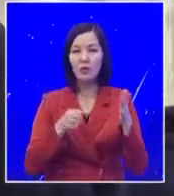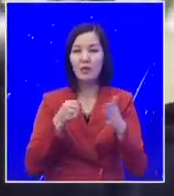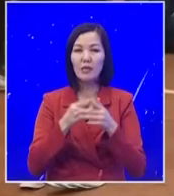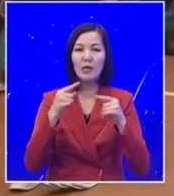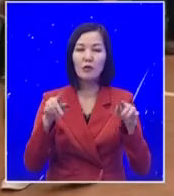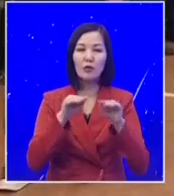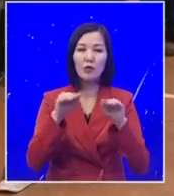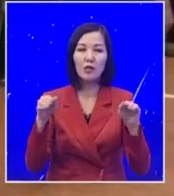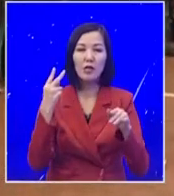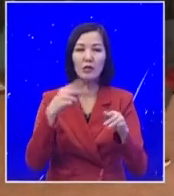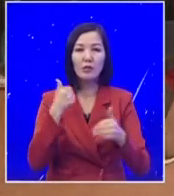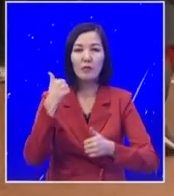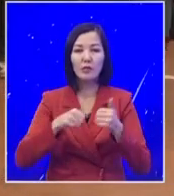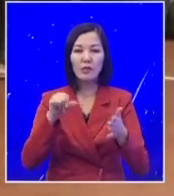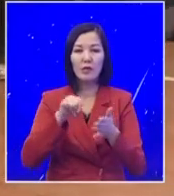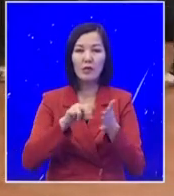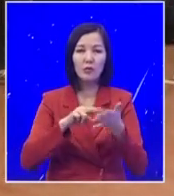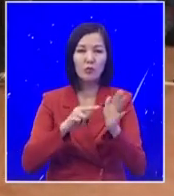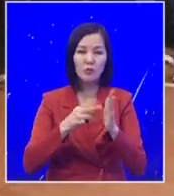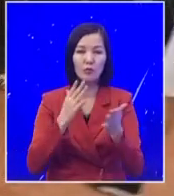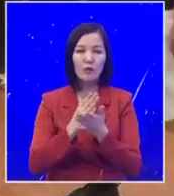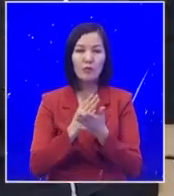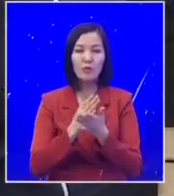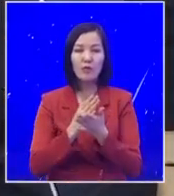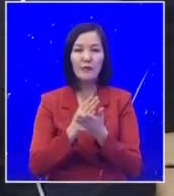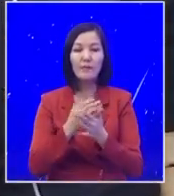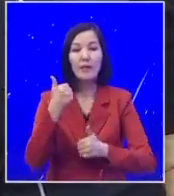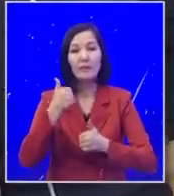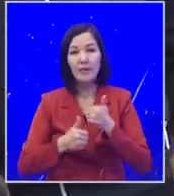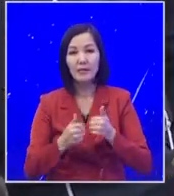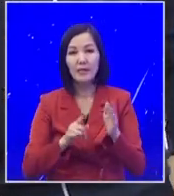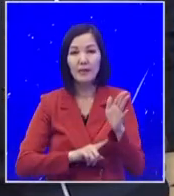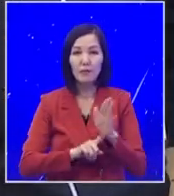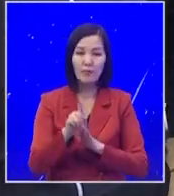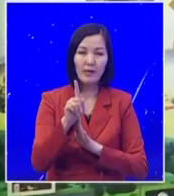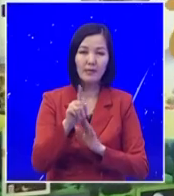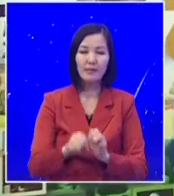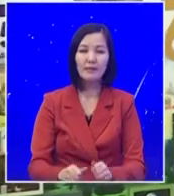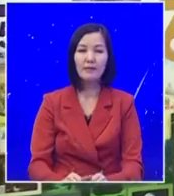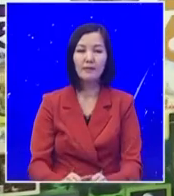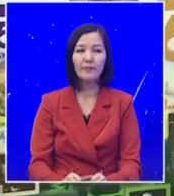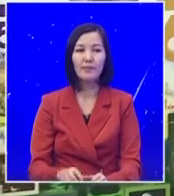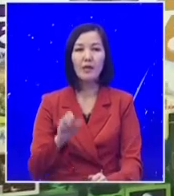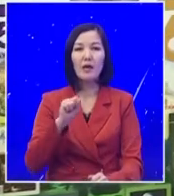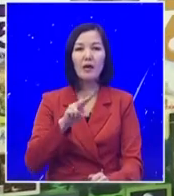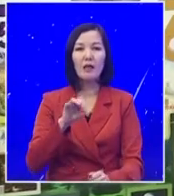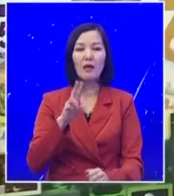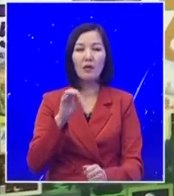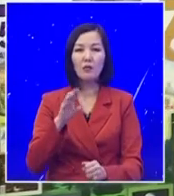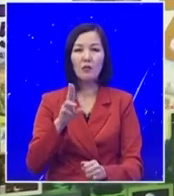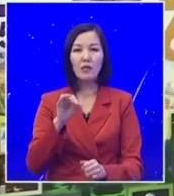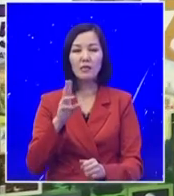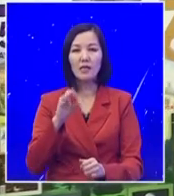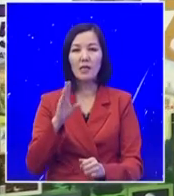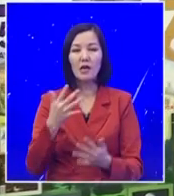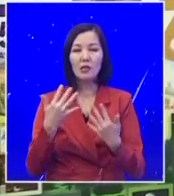деңгейде өтетін 20 жарысқа қатысуды жоспарлап отыр. Мына бәсеке соның алғашқысы. Алакөл ауданы Қызылаша ауыл тұрғыны